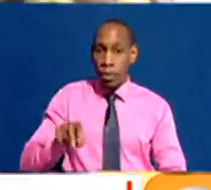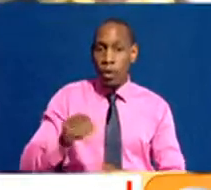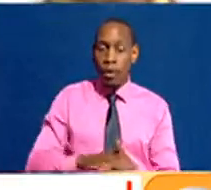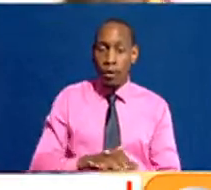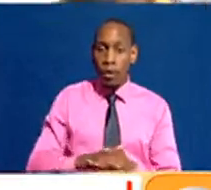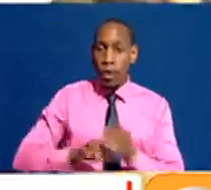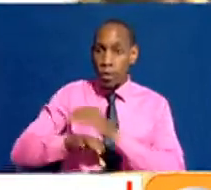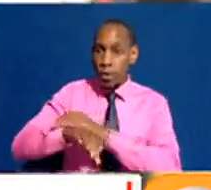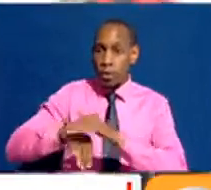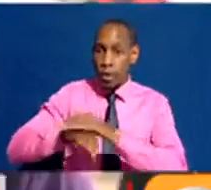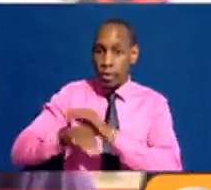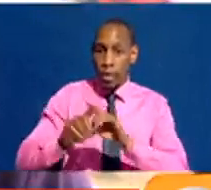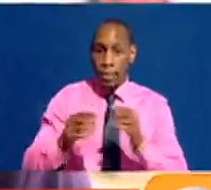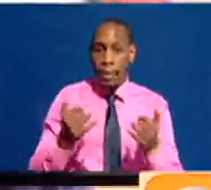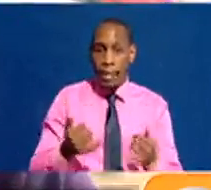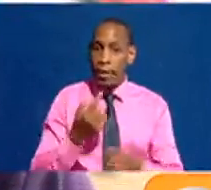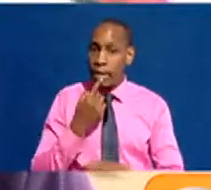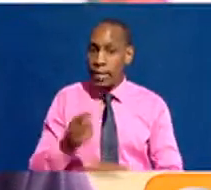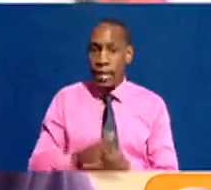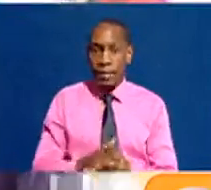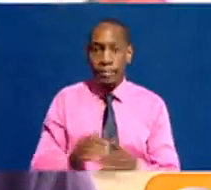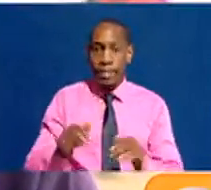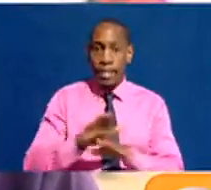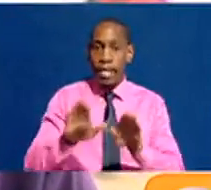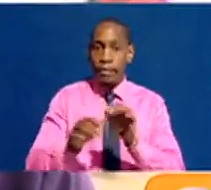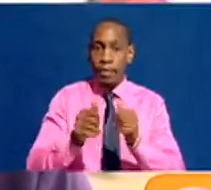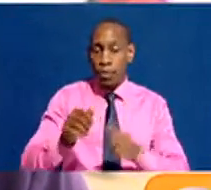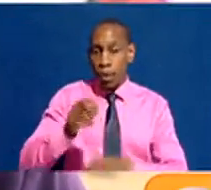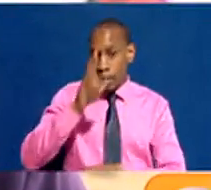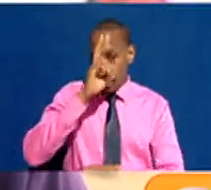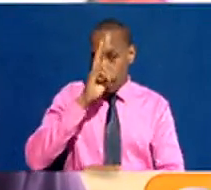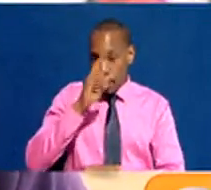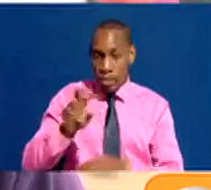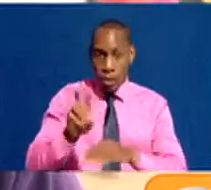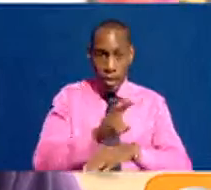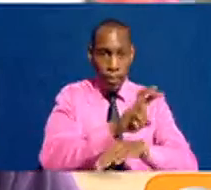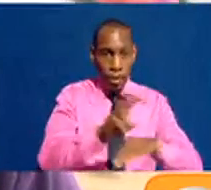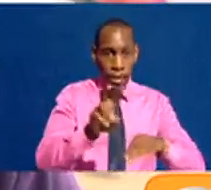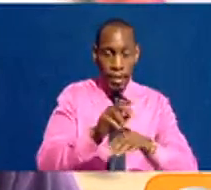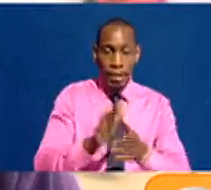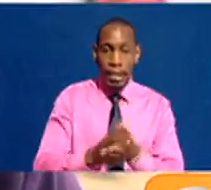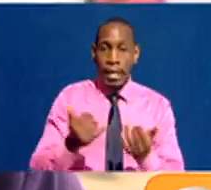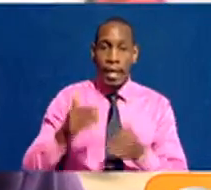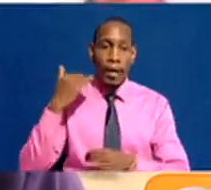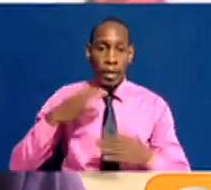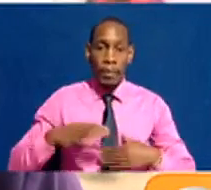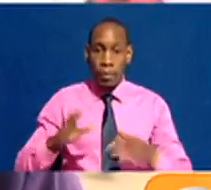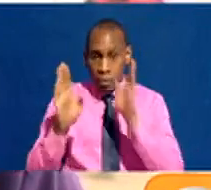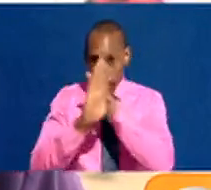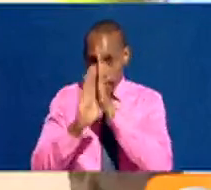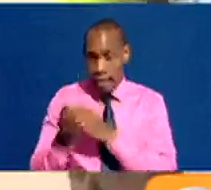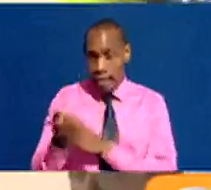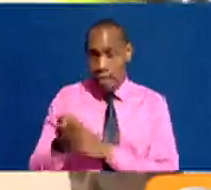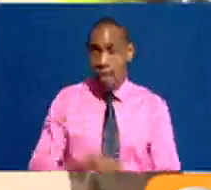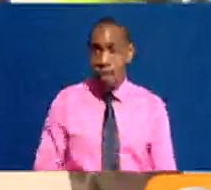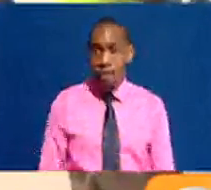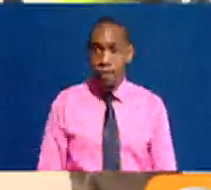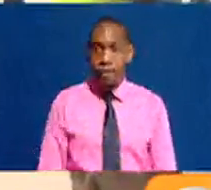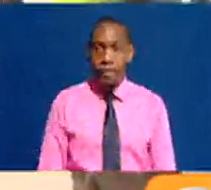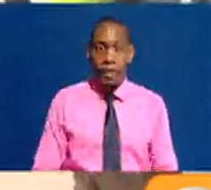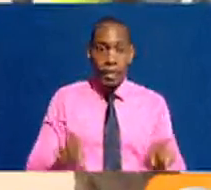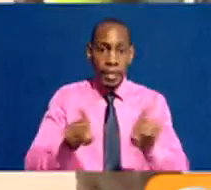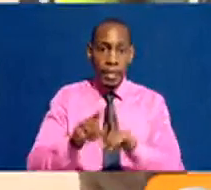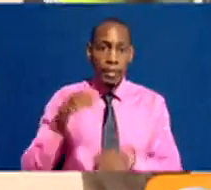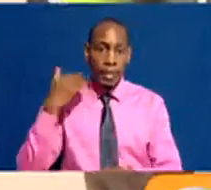wanaibiwa. Lakini sasa inawaambia kuko sawa, polisi wanazunguka na kama kuna wakora wamejificha kidogo. Hata hawa